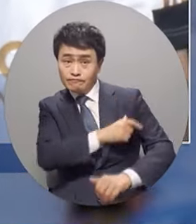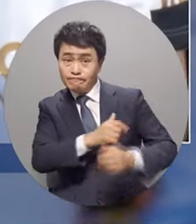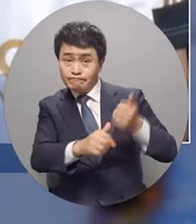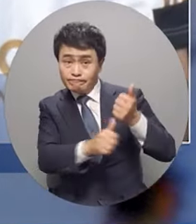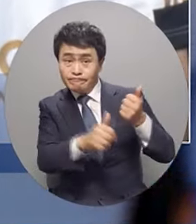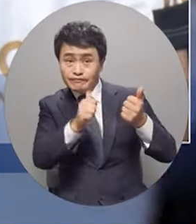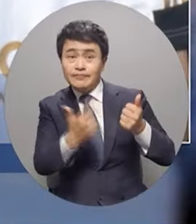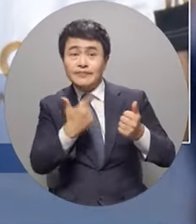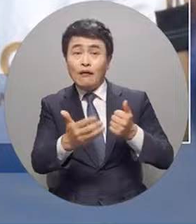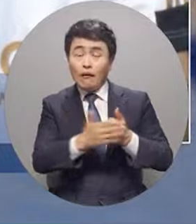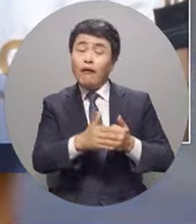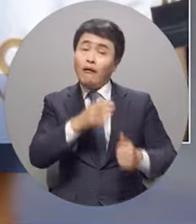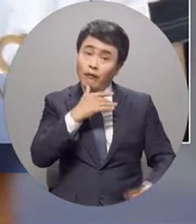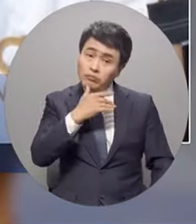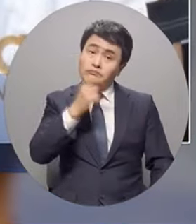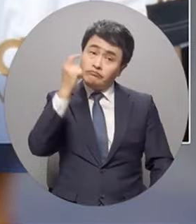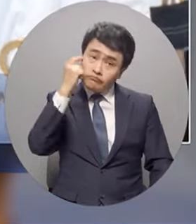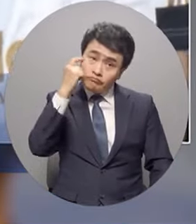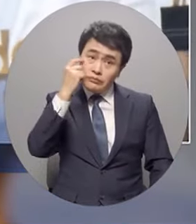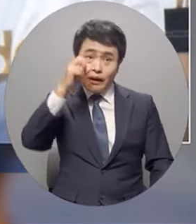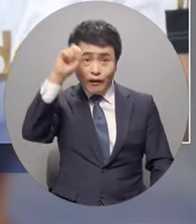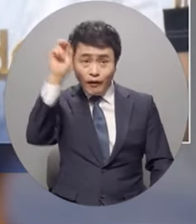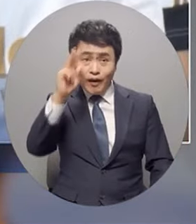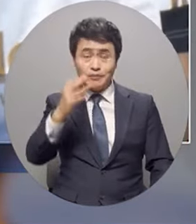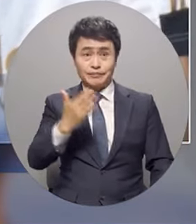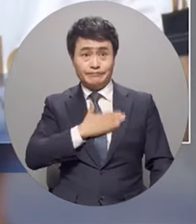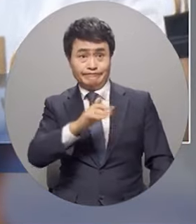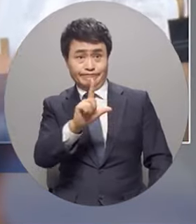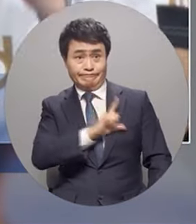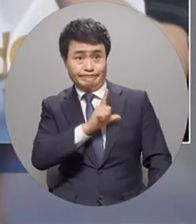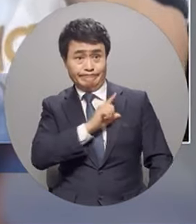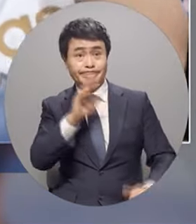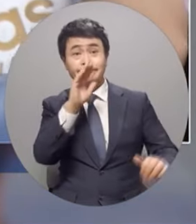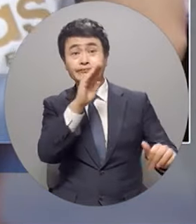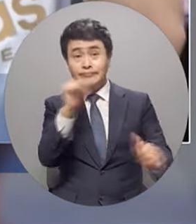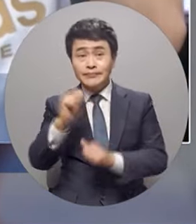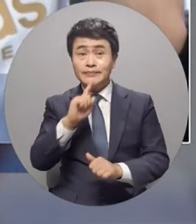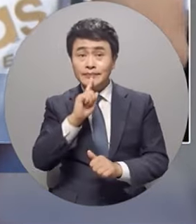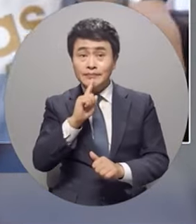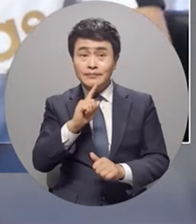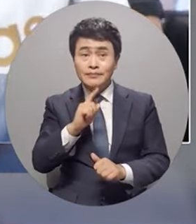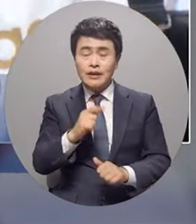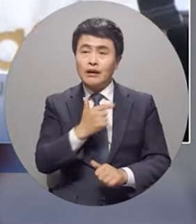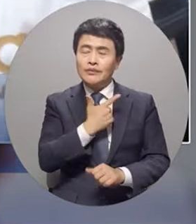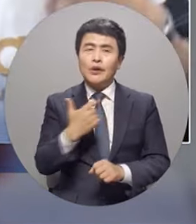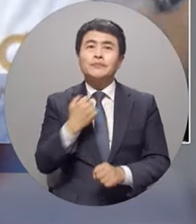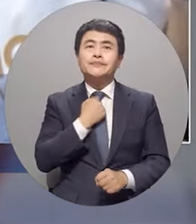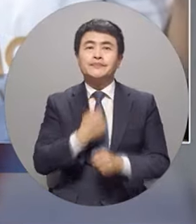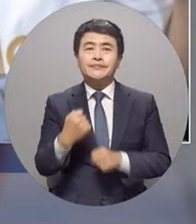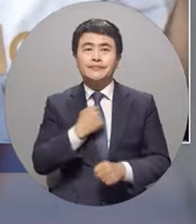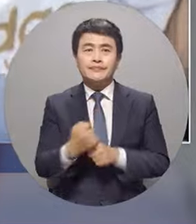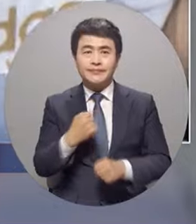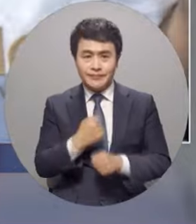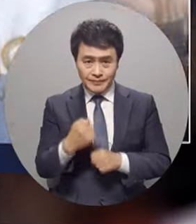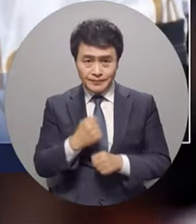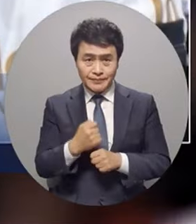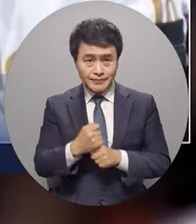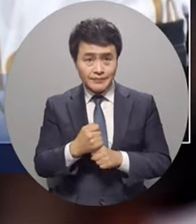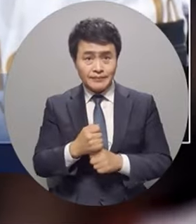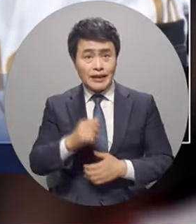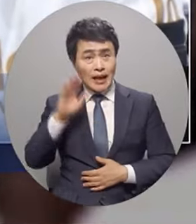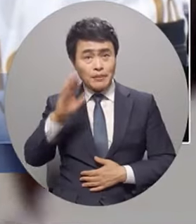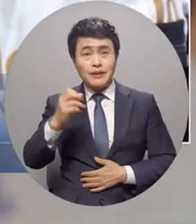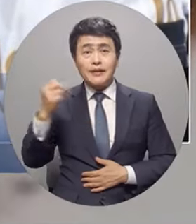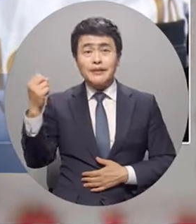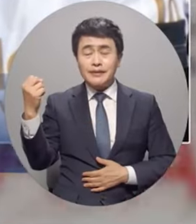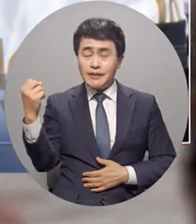아 그런가 보다 하고 있는데 갑자기 제 이름을 딱 부르시는 거예요. 그래가지고 진짜 너무 당황해가지고